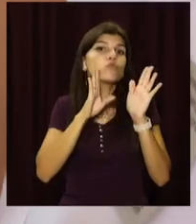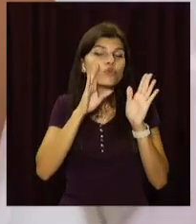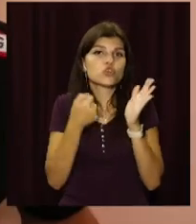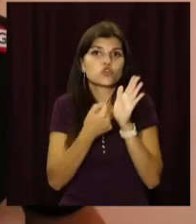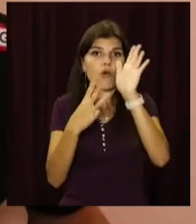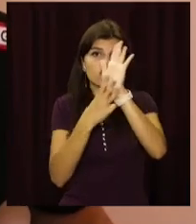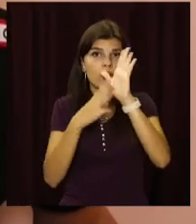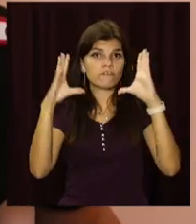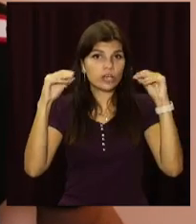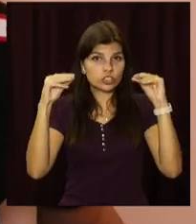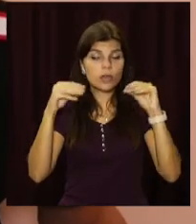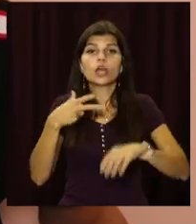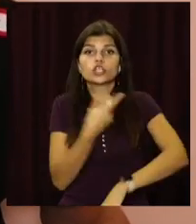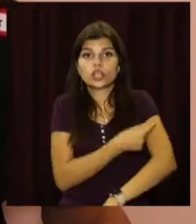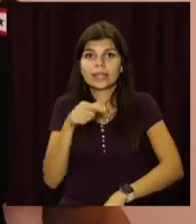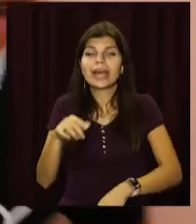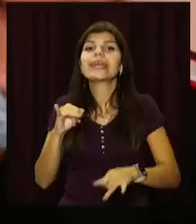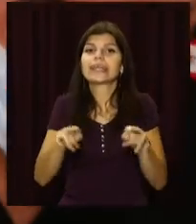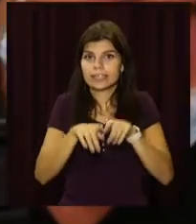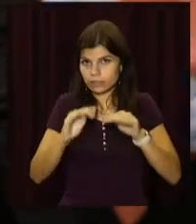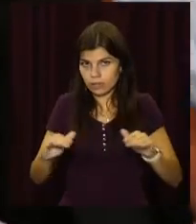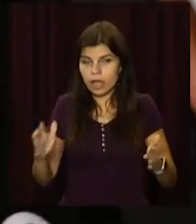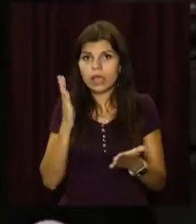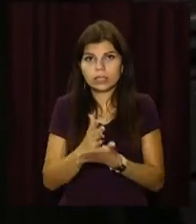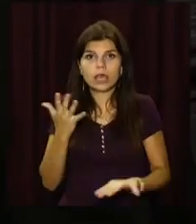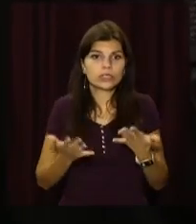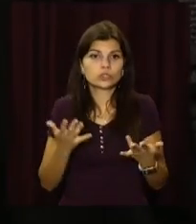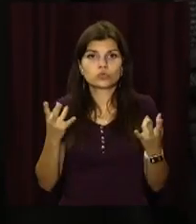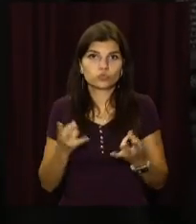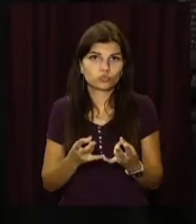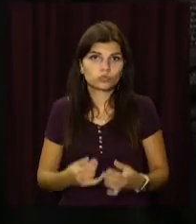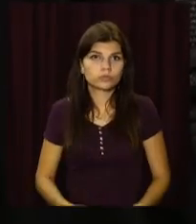до 8 вечора. Щеплять там і дітей.